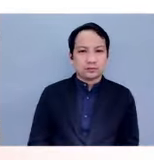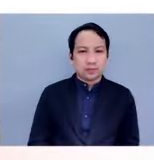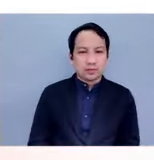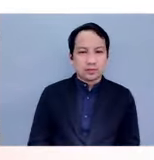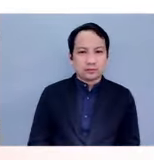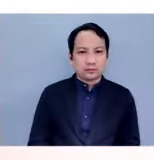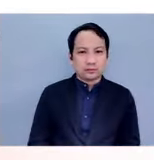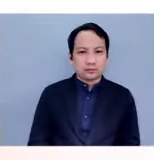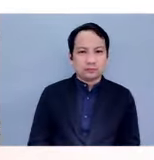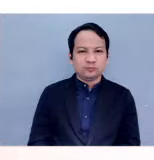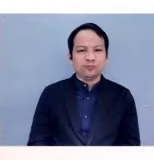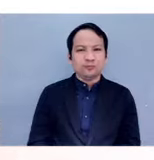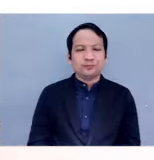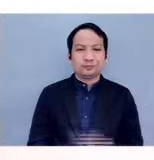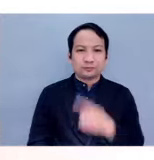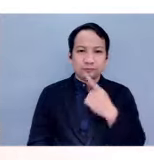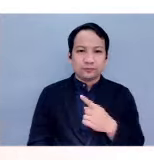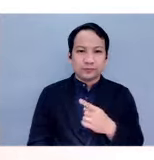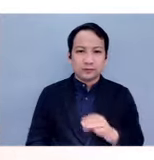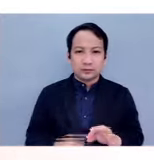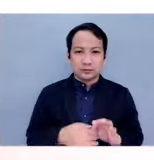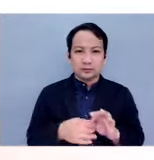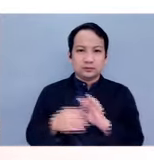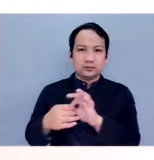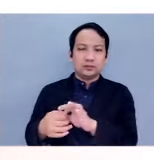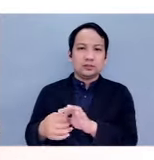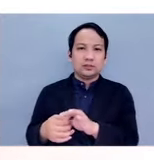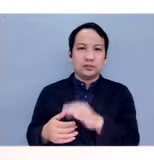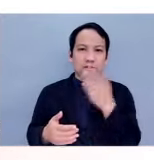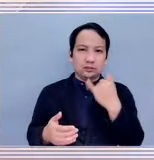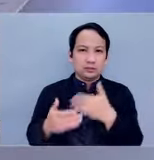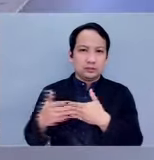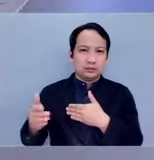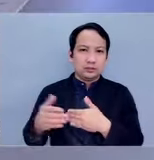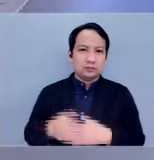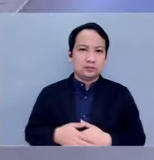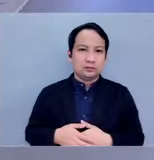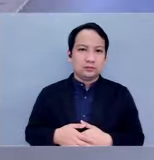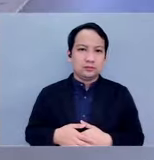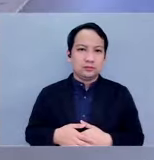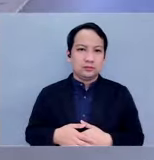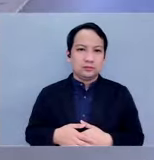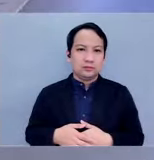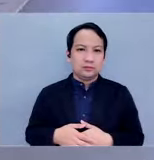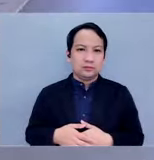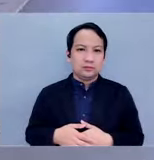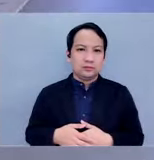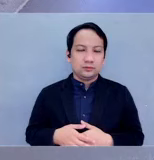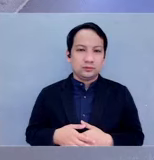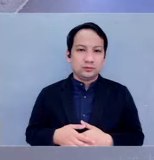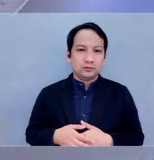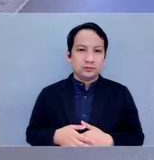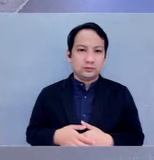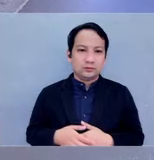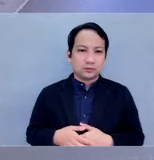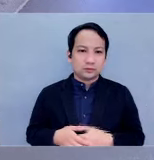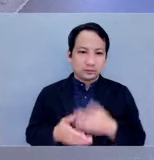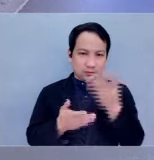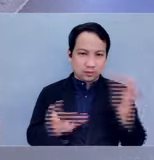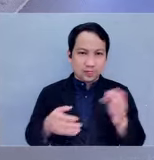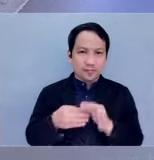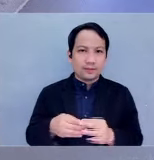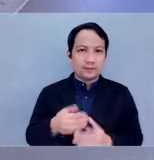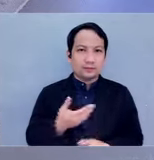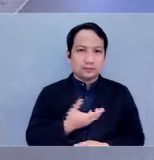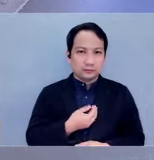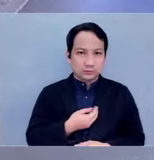kung bakit, ano yung intention mo kung bakit ka gagawa ng isang bagay na gano'n. At pangatlo, yung sabi ni Maui at sabi mo rin, kung labag sa